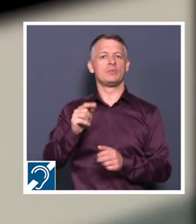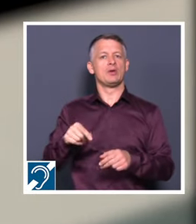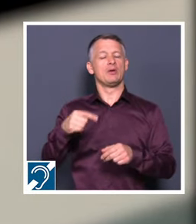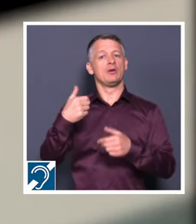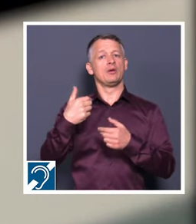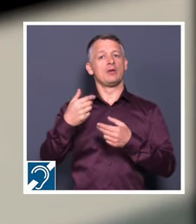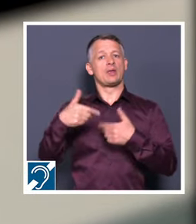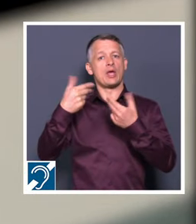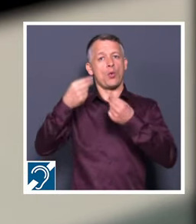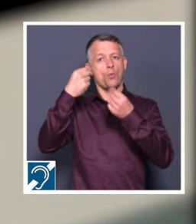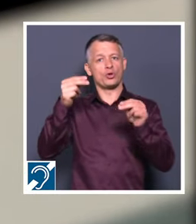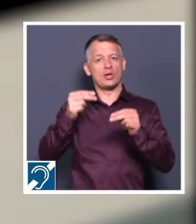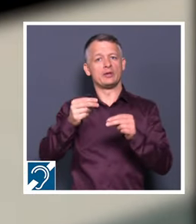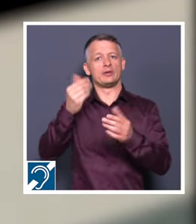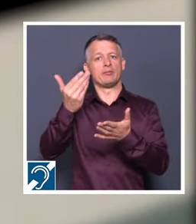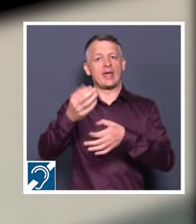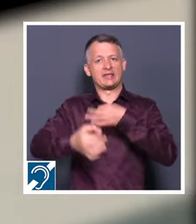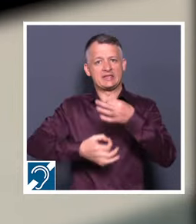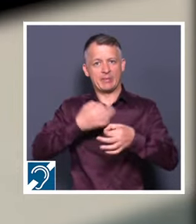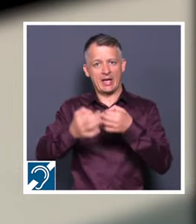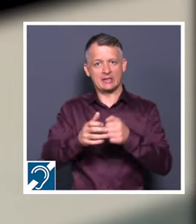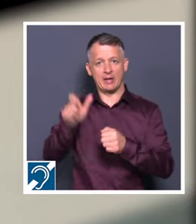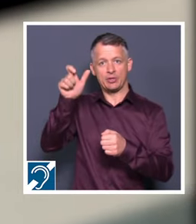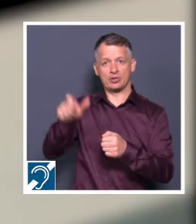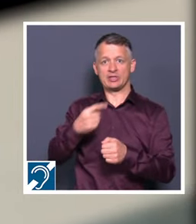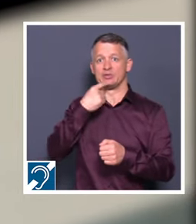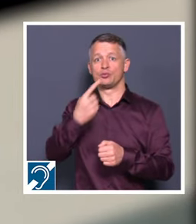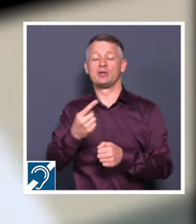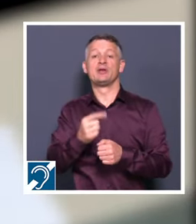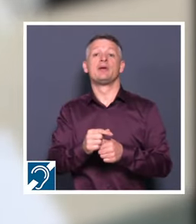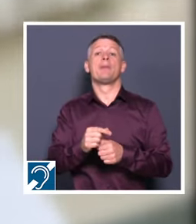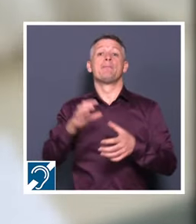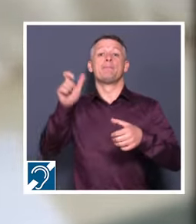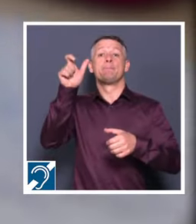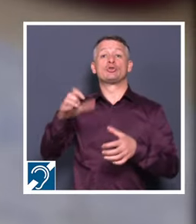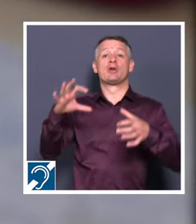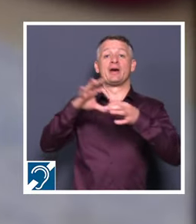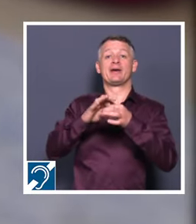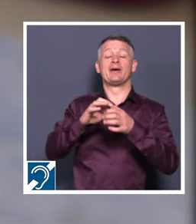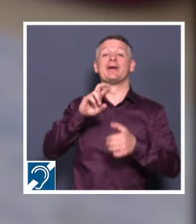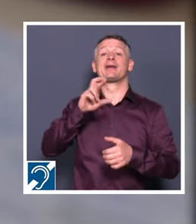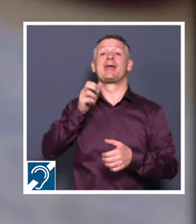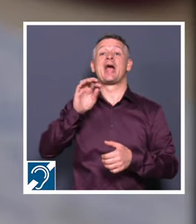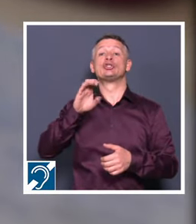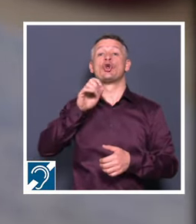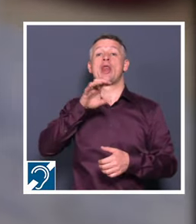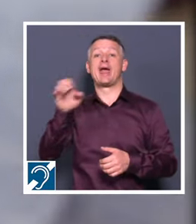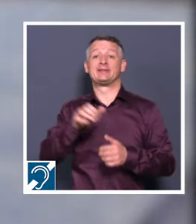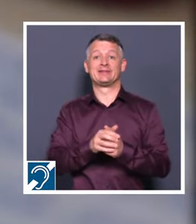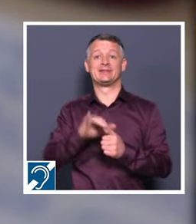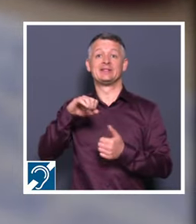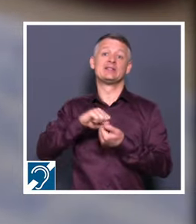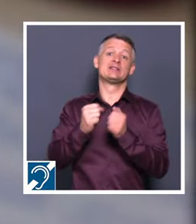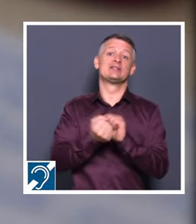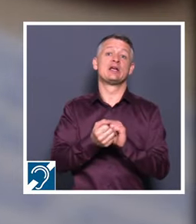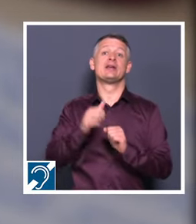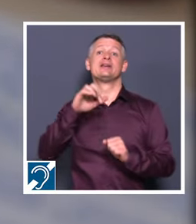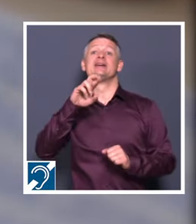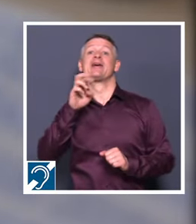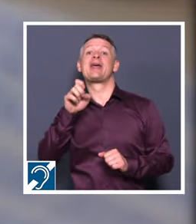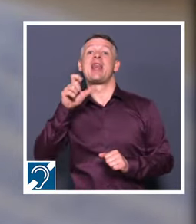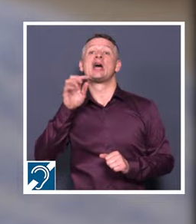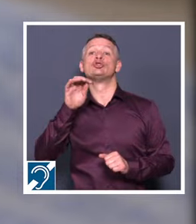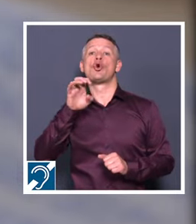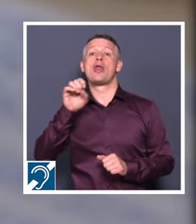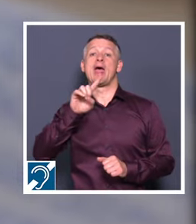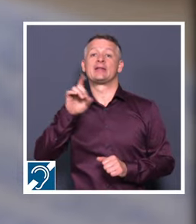și a spus că personajul reacționează cu celelalte personaje și noi am întrebat, doamna, reacționează sau relaționează?